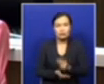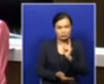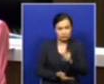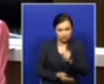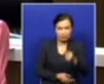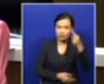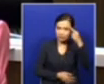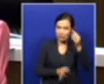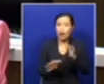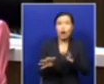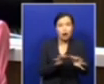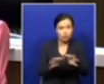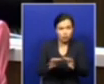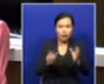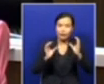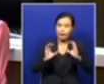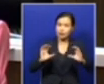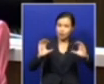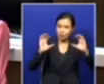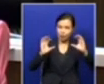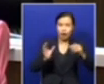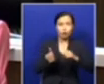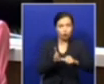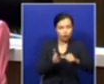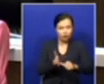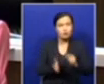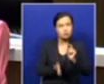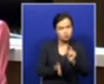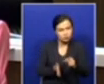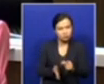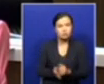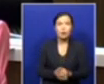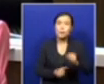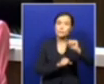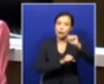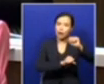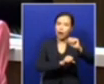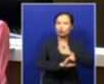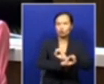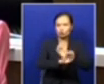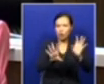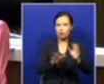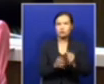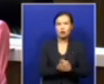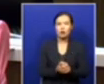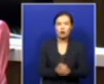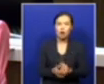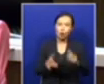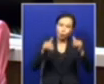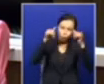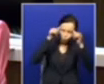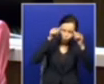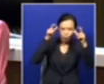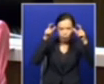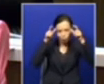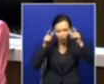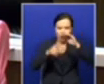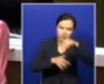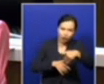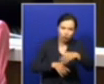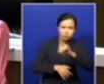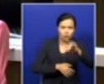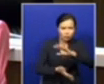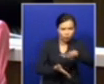รจะอธิบายครับว่ารัฐบาลท่านก็ไปแก้ไขสิการประกาศต้องเอาให้ชัดบอกช้างม้าวัวควายก็บอกไปไม่ใช่บอกห้ามสัตว์ทุกประเภ